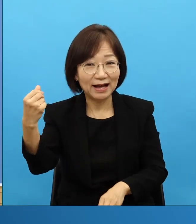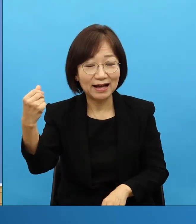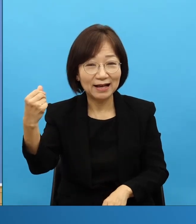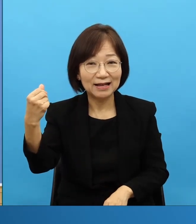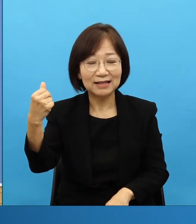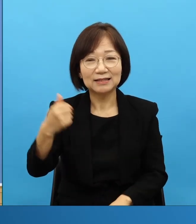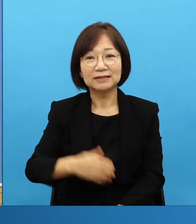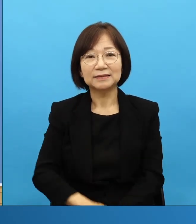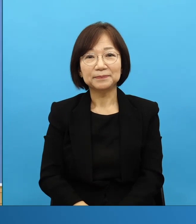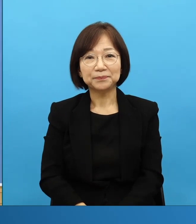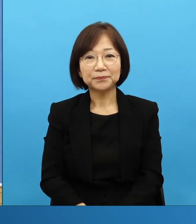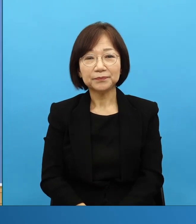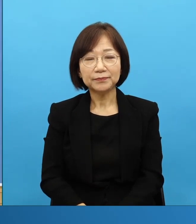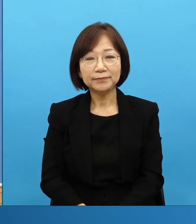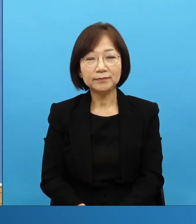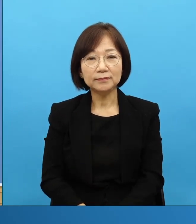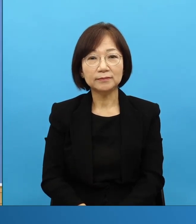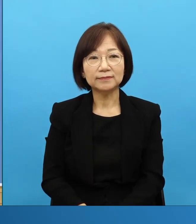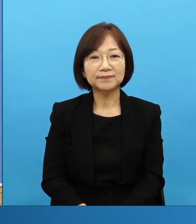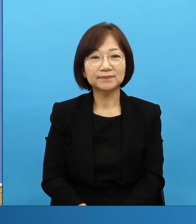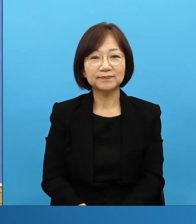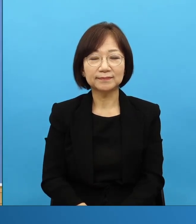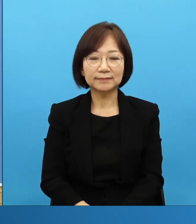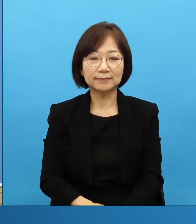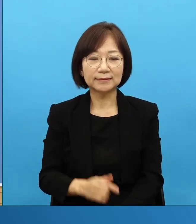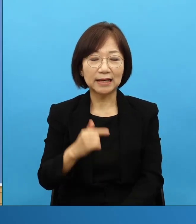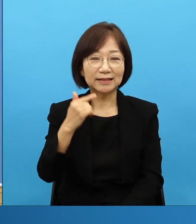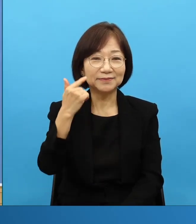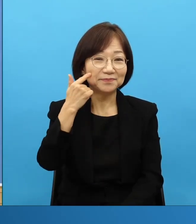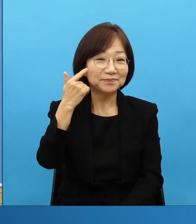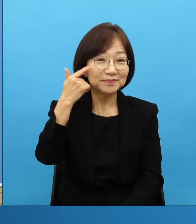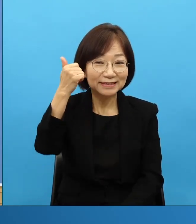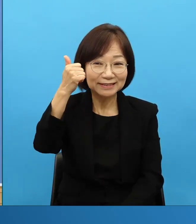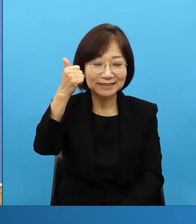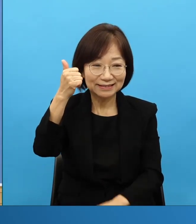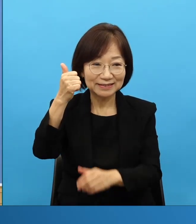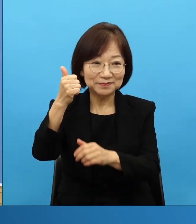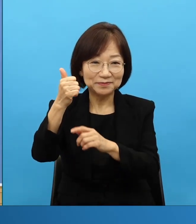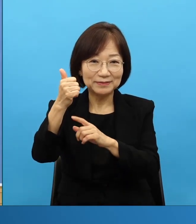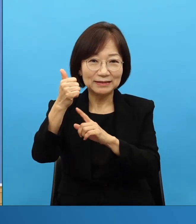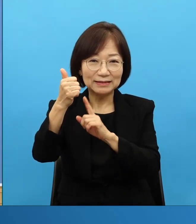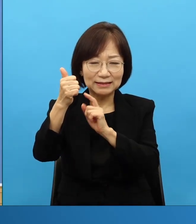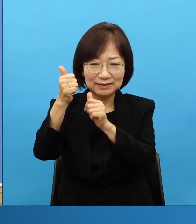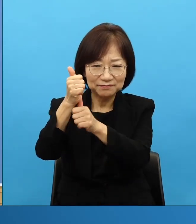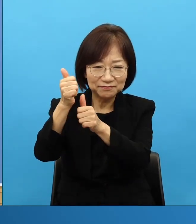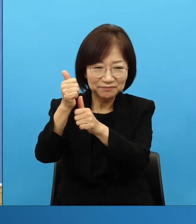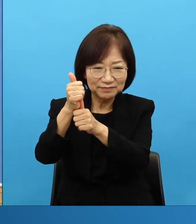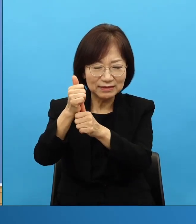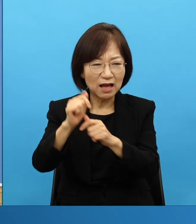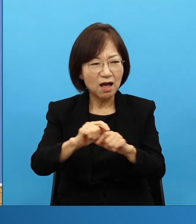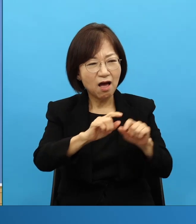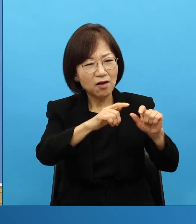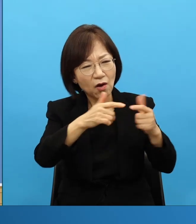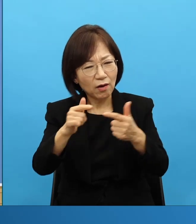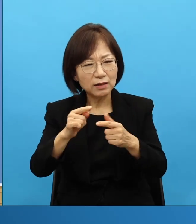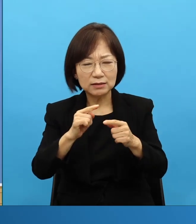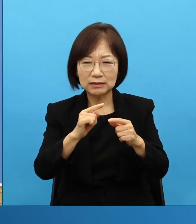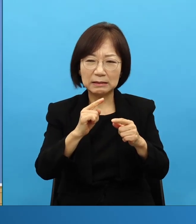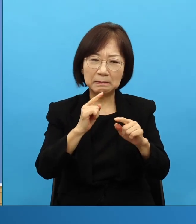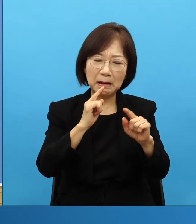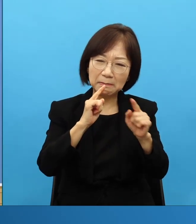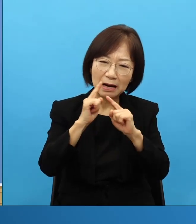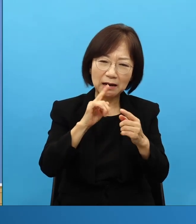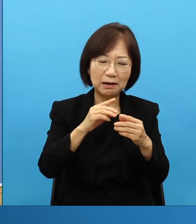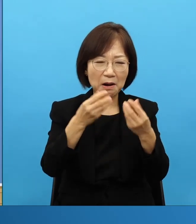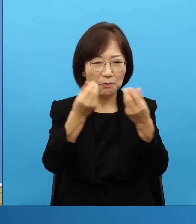많은 교육자들 있는데 뭐 이런저런 말, 엄한 말, 자기 말, 남의 말 다 해도요. 실제 현장에 안 가. 가니까 되잖아요. Associate pastors,